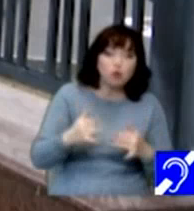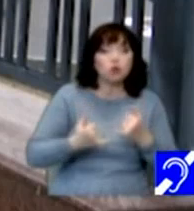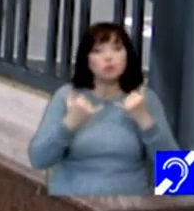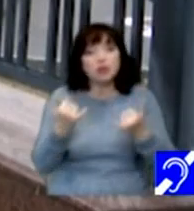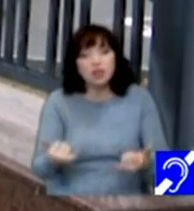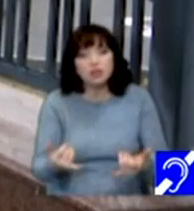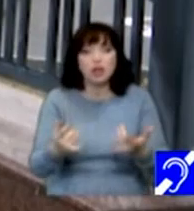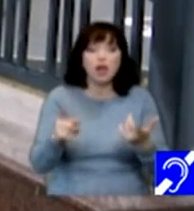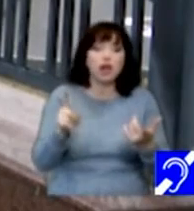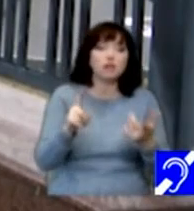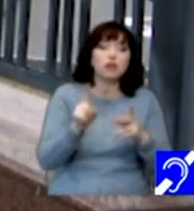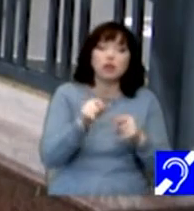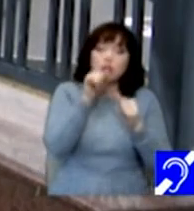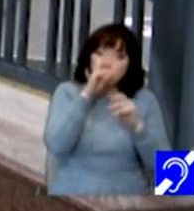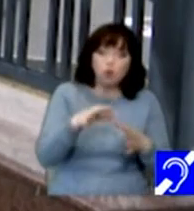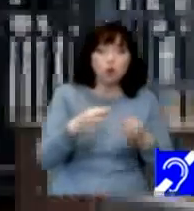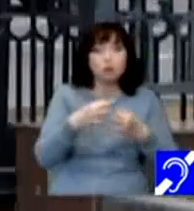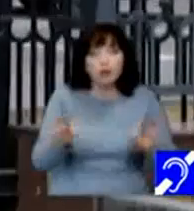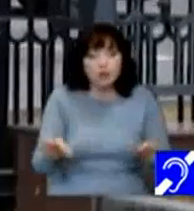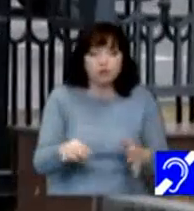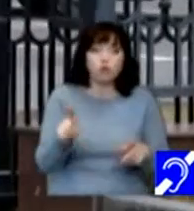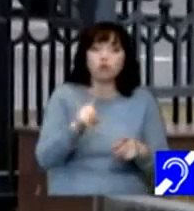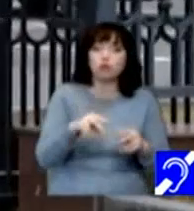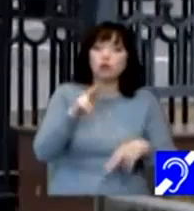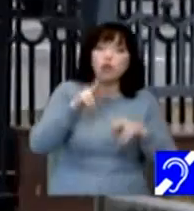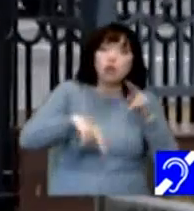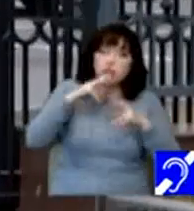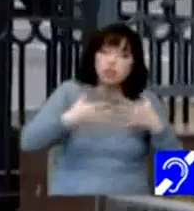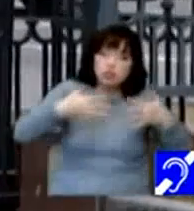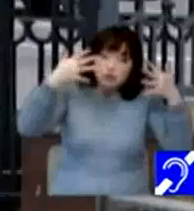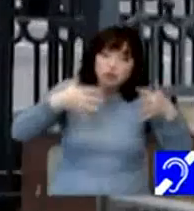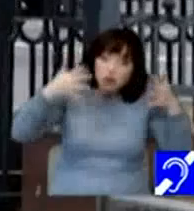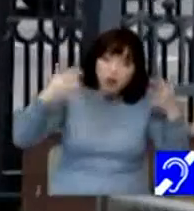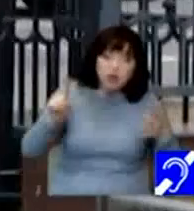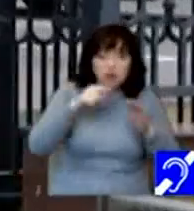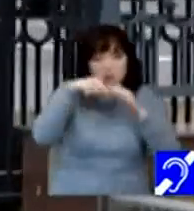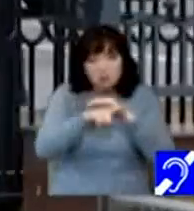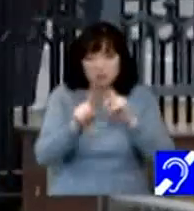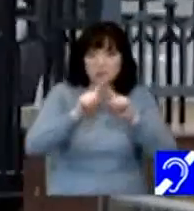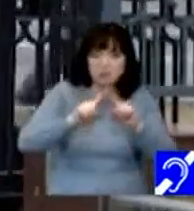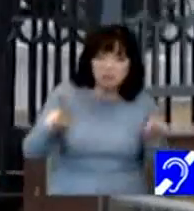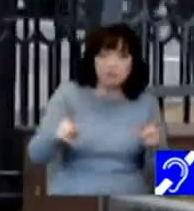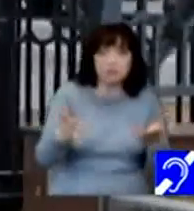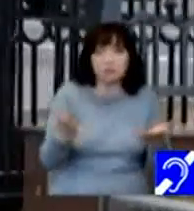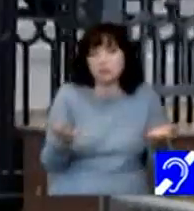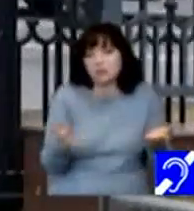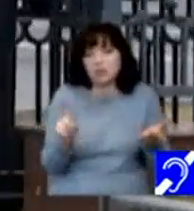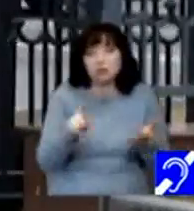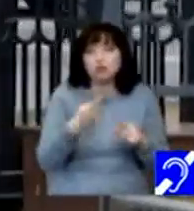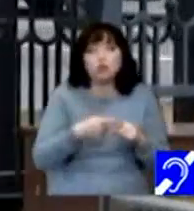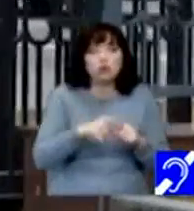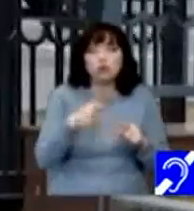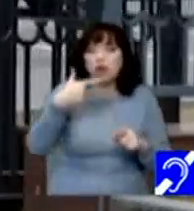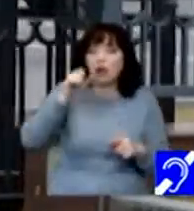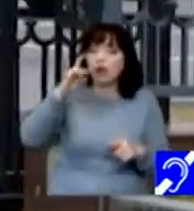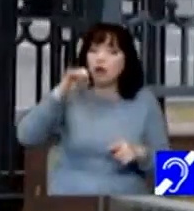nu poate fi amenajat acolo o parcare publică. Aspecte care țin de constructivul clădirii, de faptul că ea, deși de fapt nu este o parcare, este un